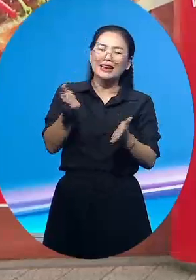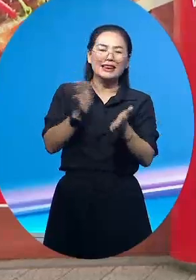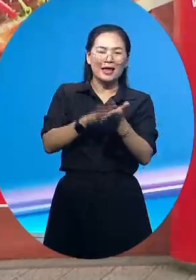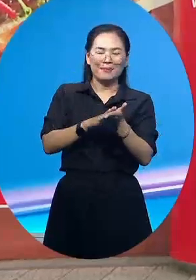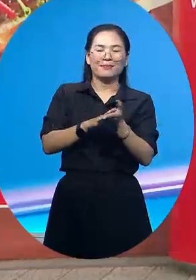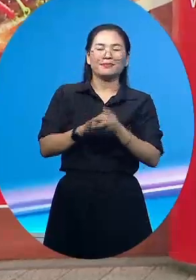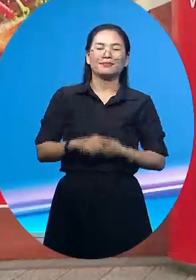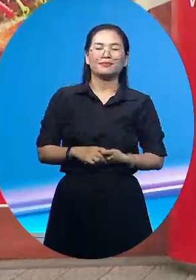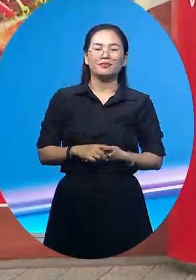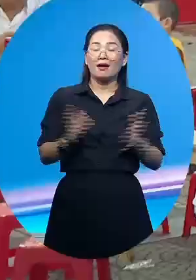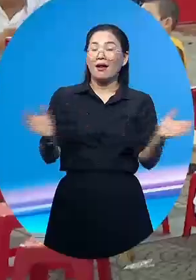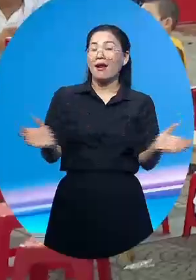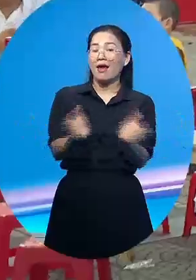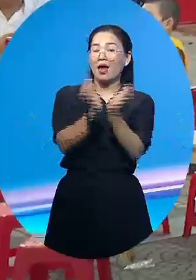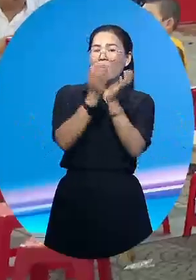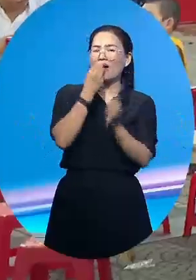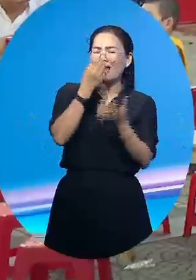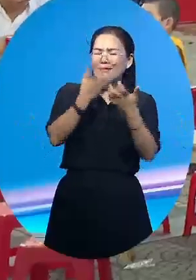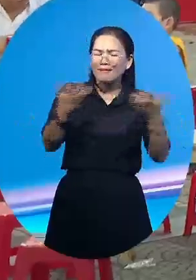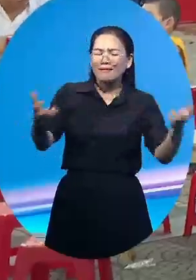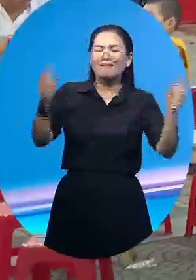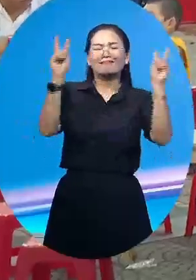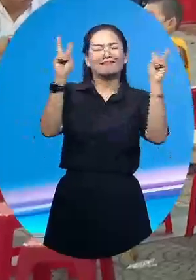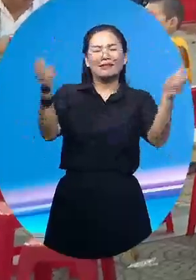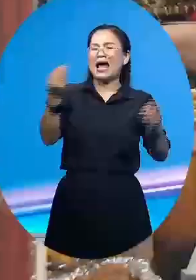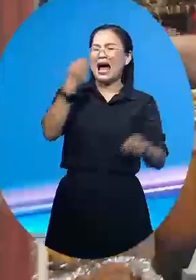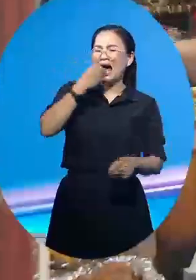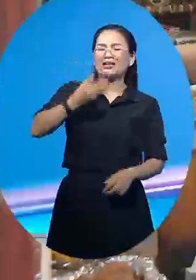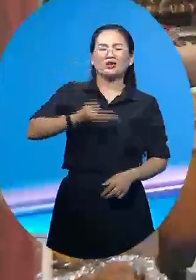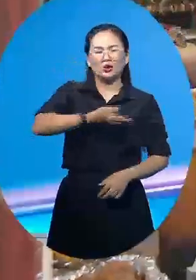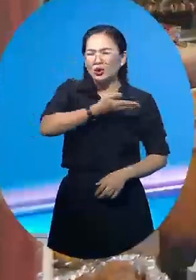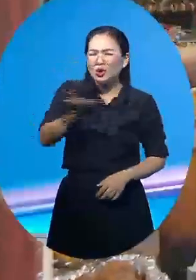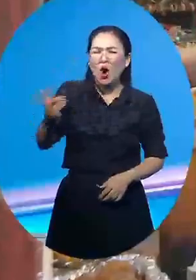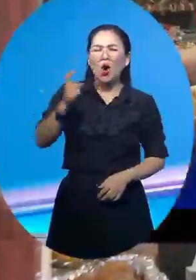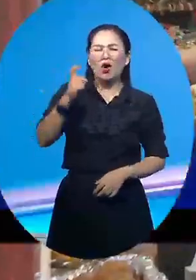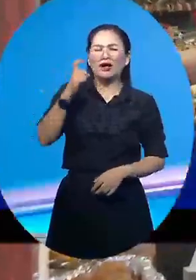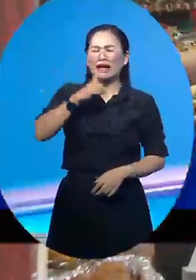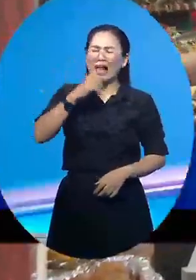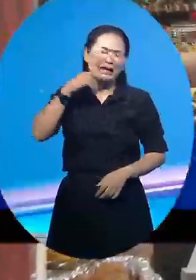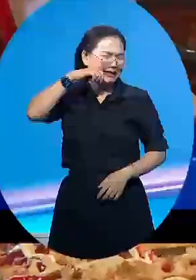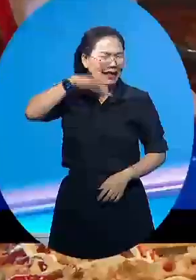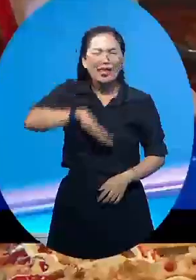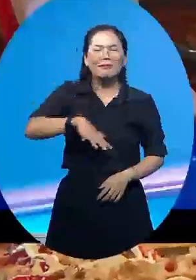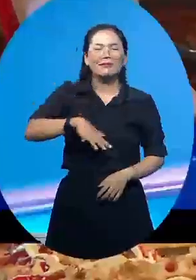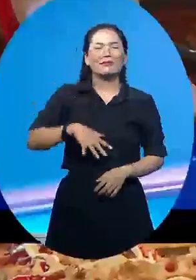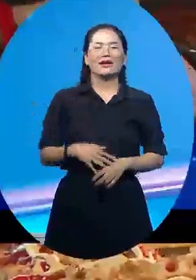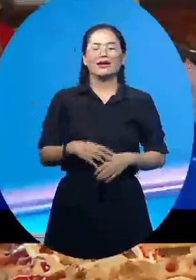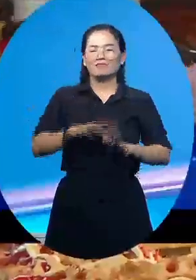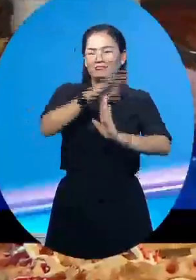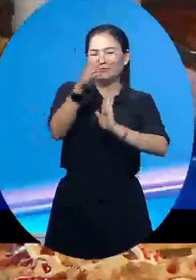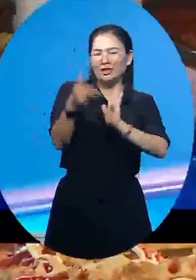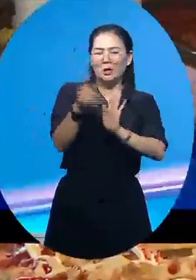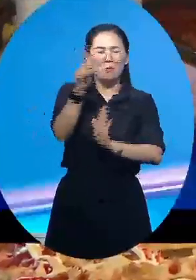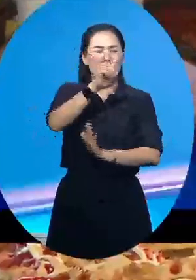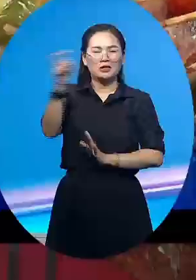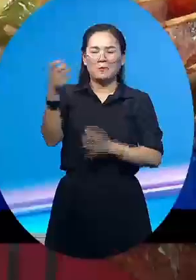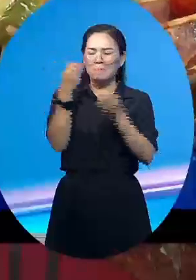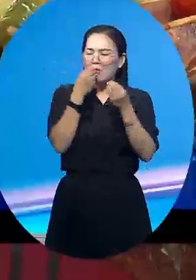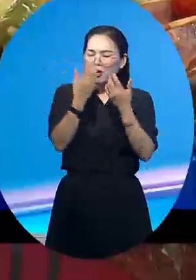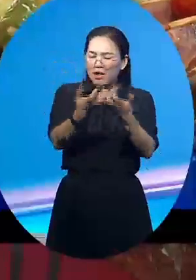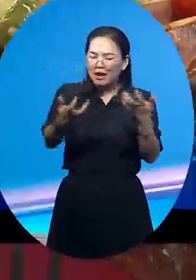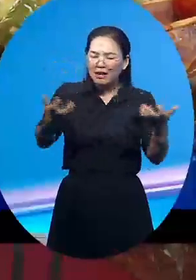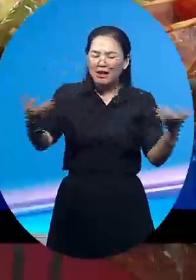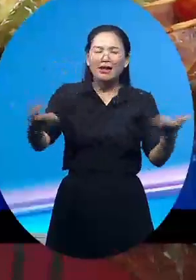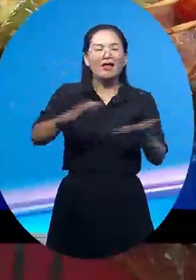lễ hội ẩm thực ăn cho đã thèm lần đầu tiên được tổ chức tại Đà Nẵng với các gian hàng giới thiệu hơn 100 món ăn đặc trưng